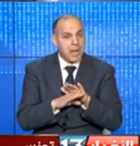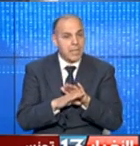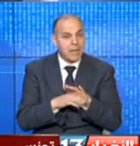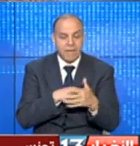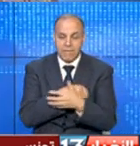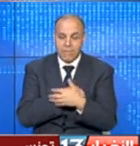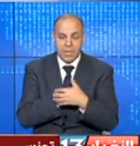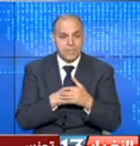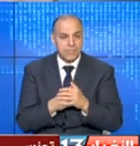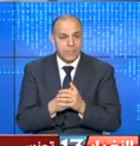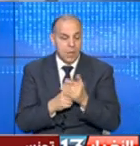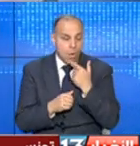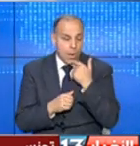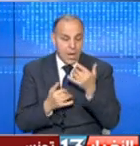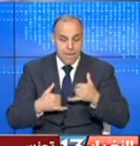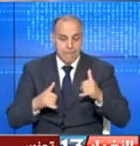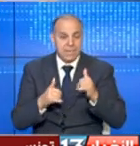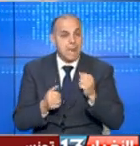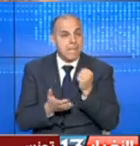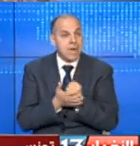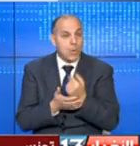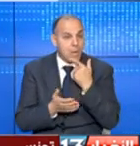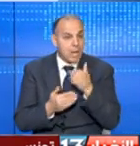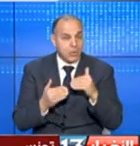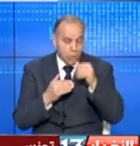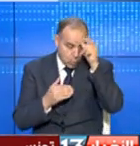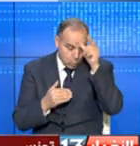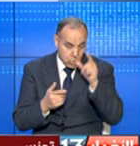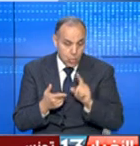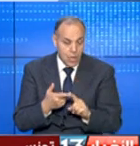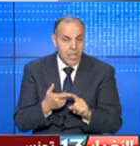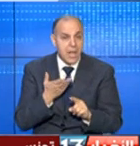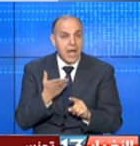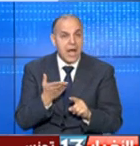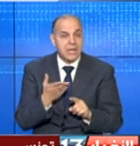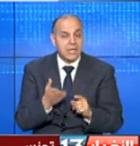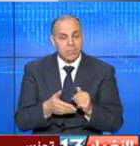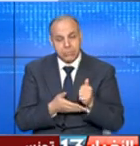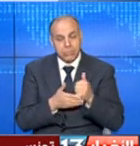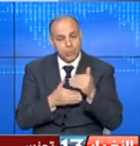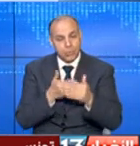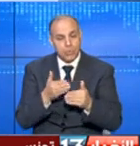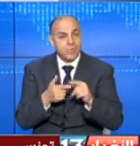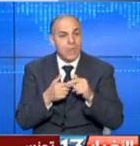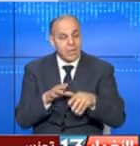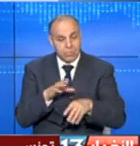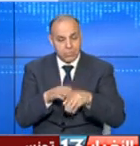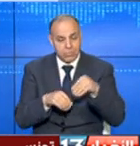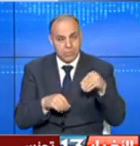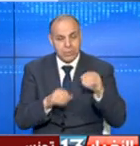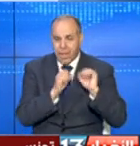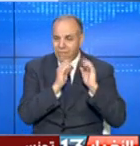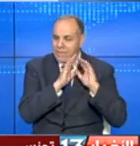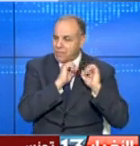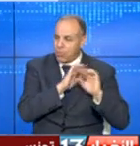الهشه واشار المجلس الى انه على المستوى الوطني وبالرغم من دوائر الاستئناف التدريجي بعد الخروج من فتره الحجر